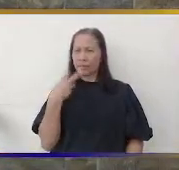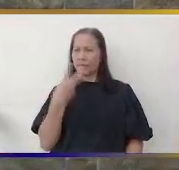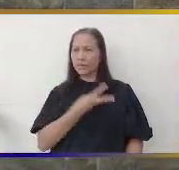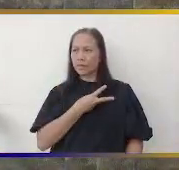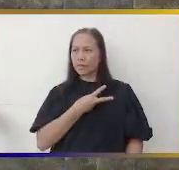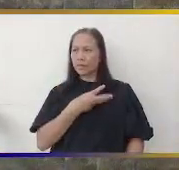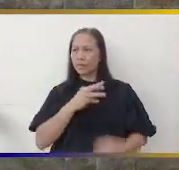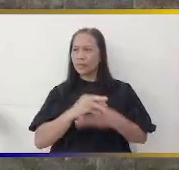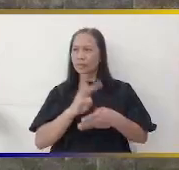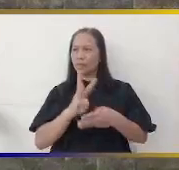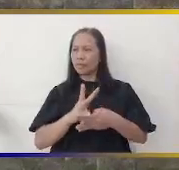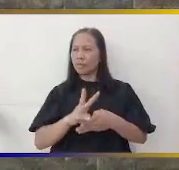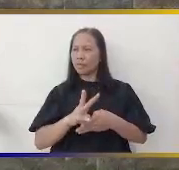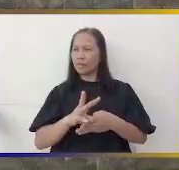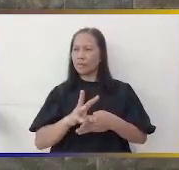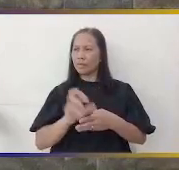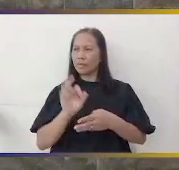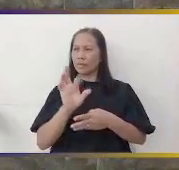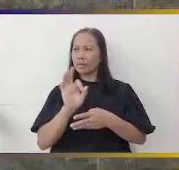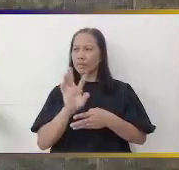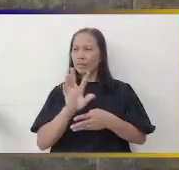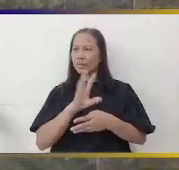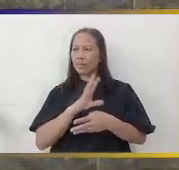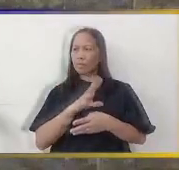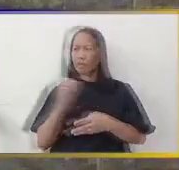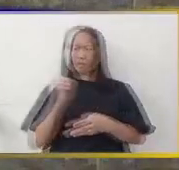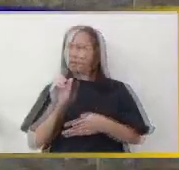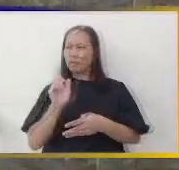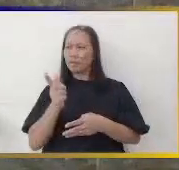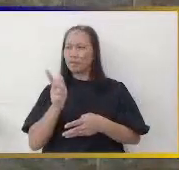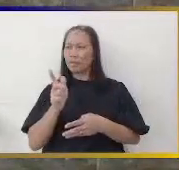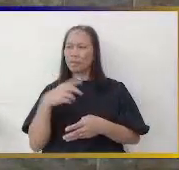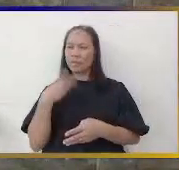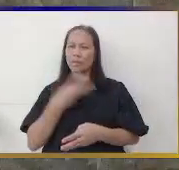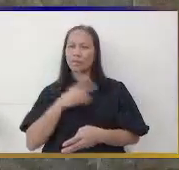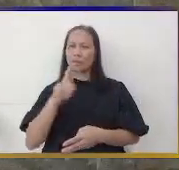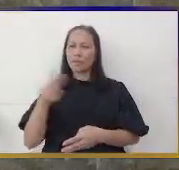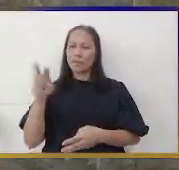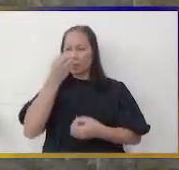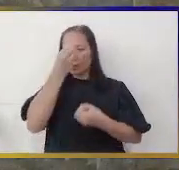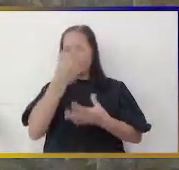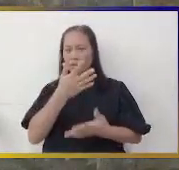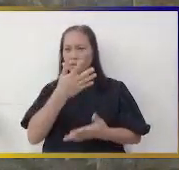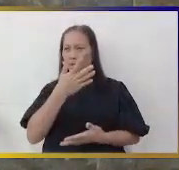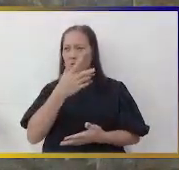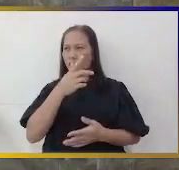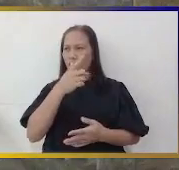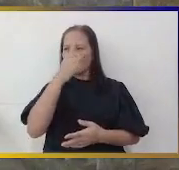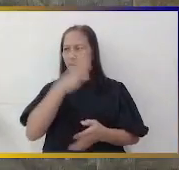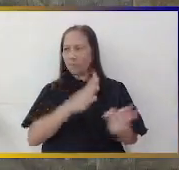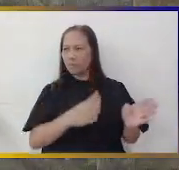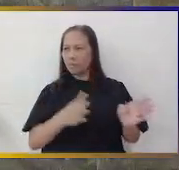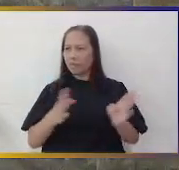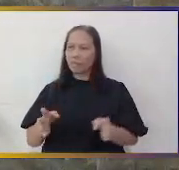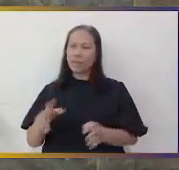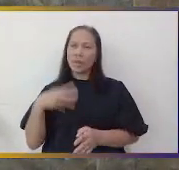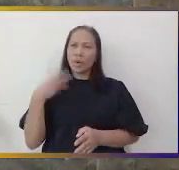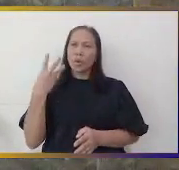20 it shows that when we obey God's plan We can be assured of its